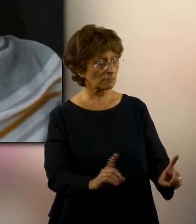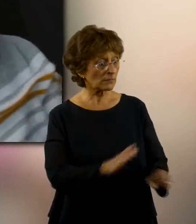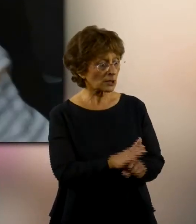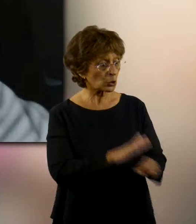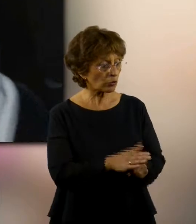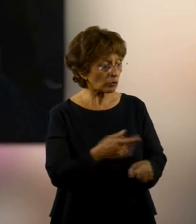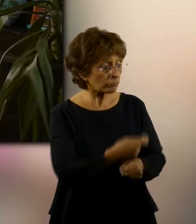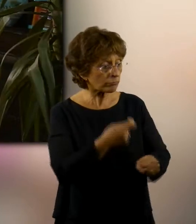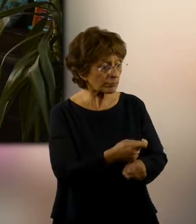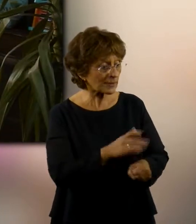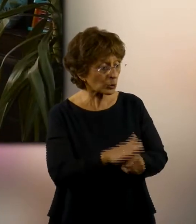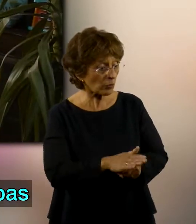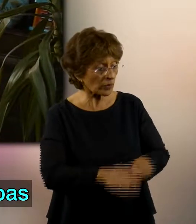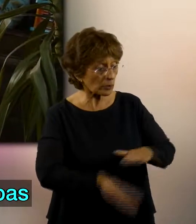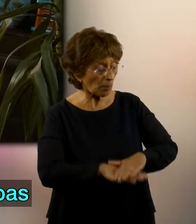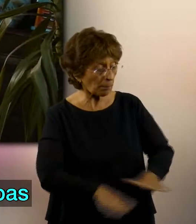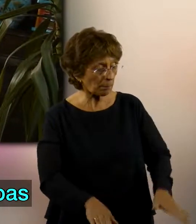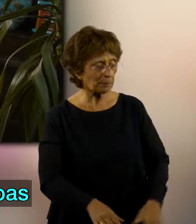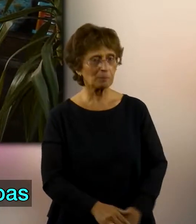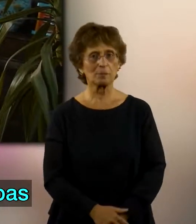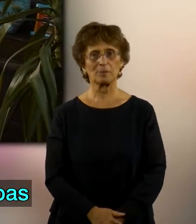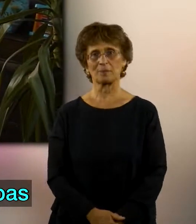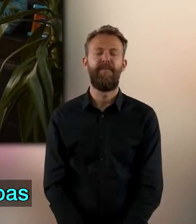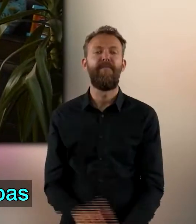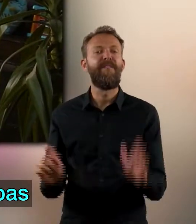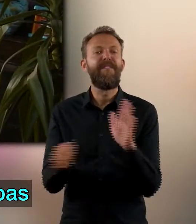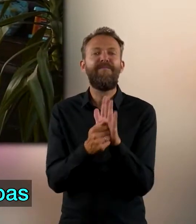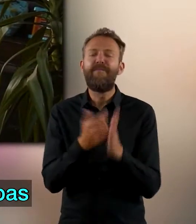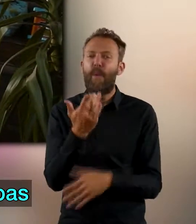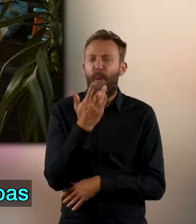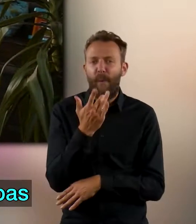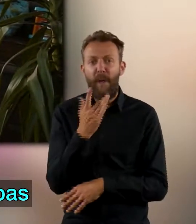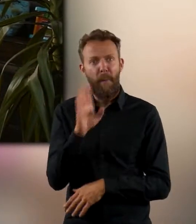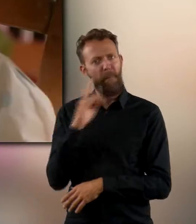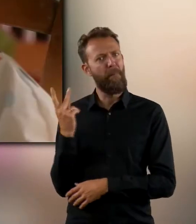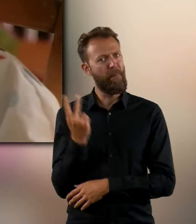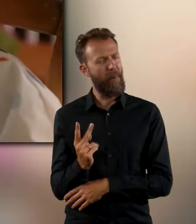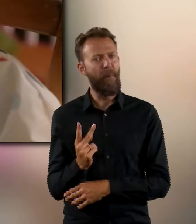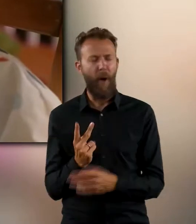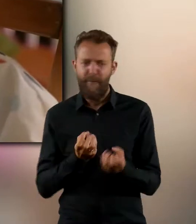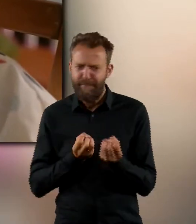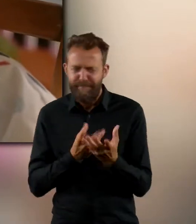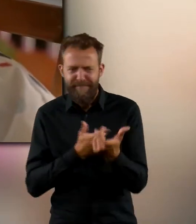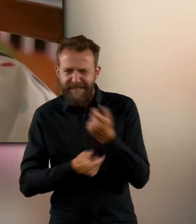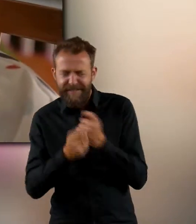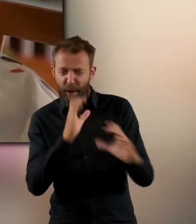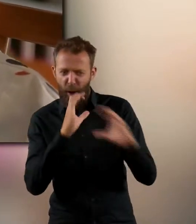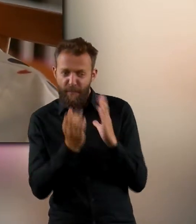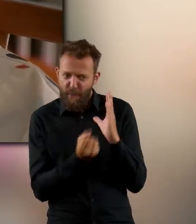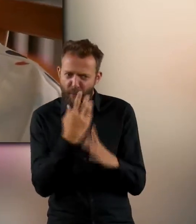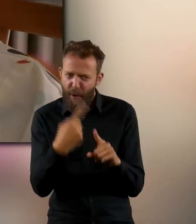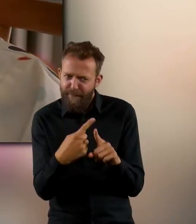assez embêté le chat. Pendant le goûter, Gabriel l'incite à franchir de nouveaux pas dans la communication. À